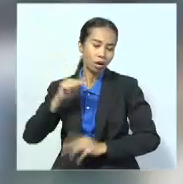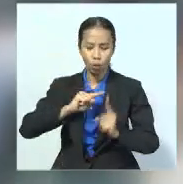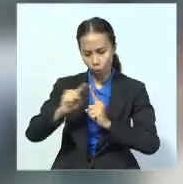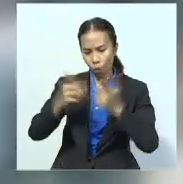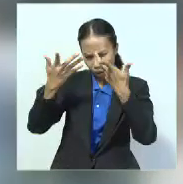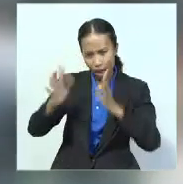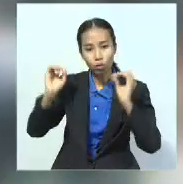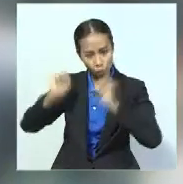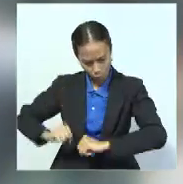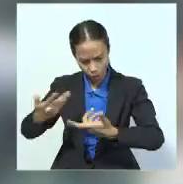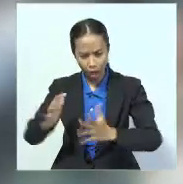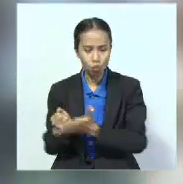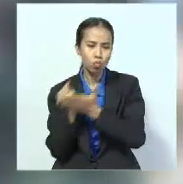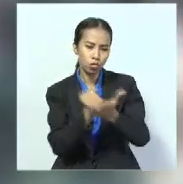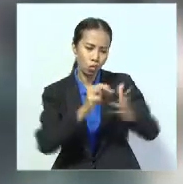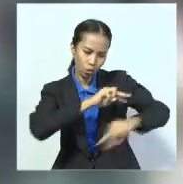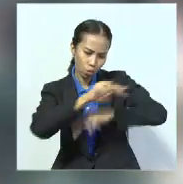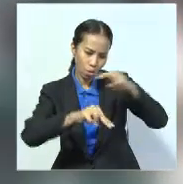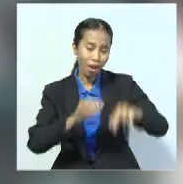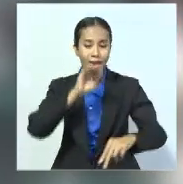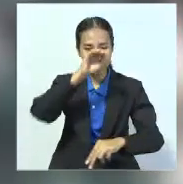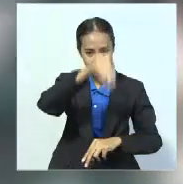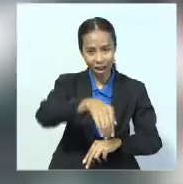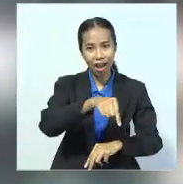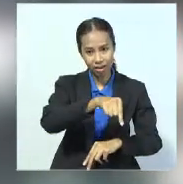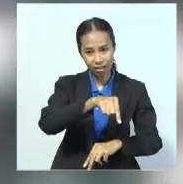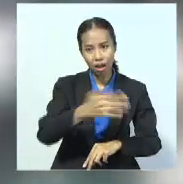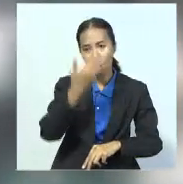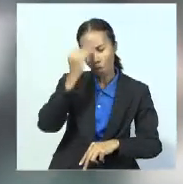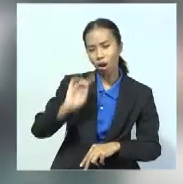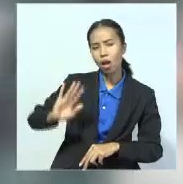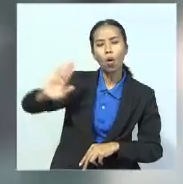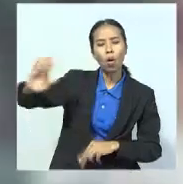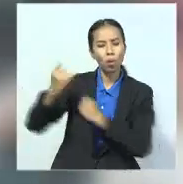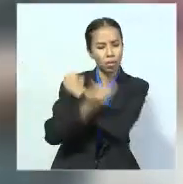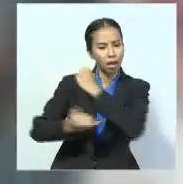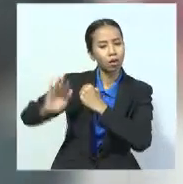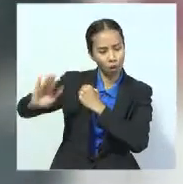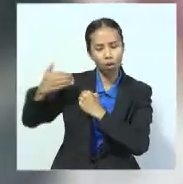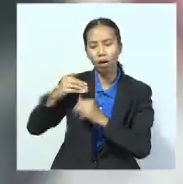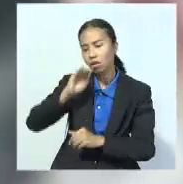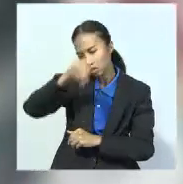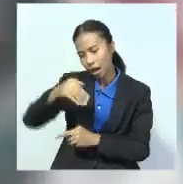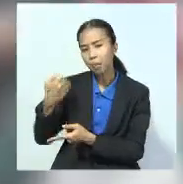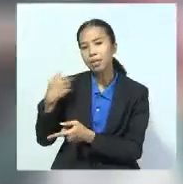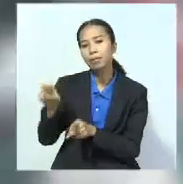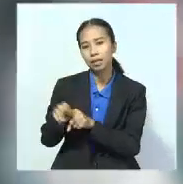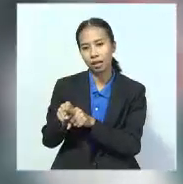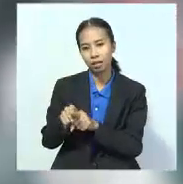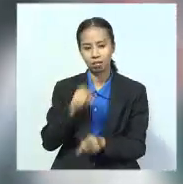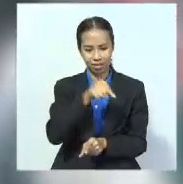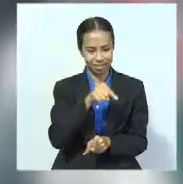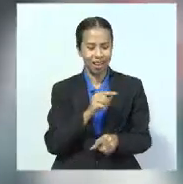ช้างป่าร่วมกันนะครับประเทศเพื่อนบ้านของเราก็มีช้างอยู่บางส่วนนะครับส่วนตัวนี้ก็เคยข้ามไปฝั่